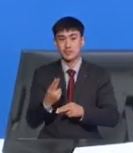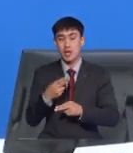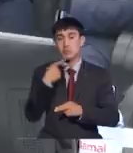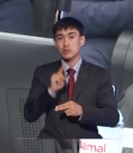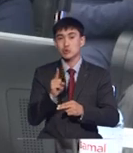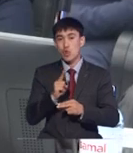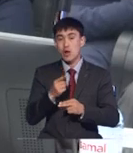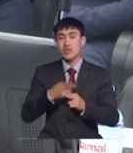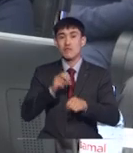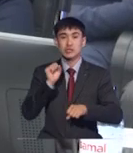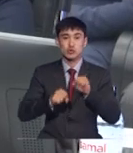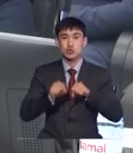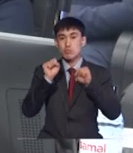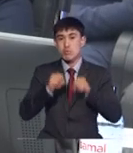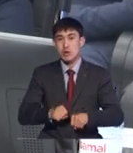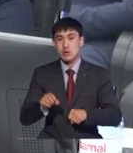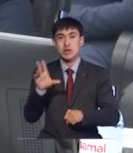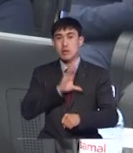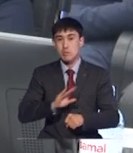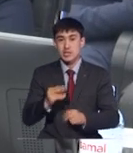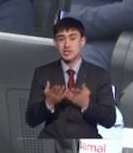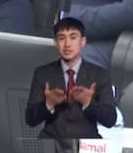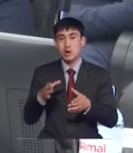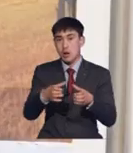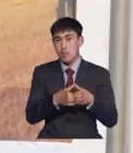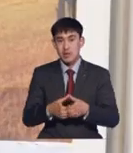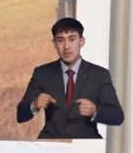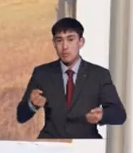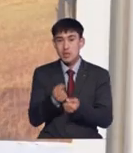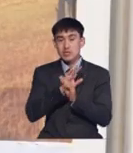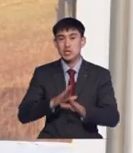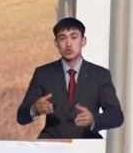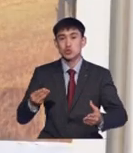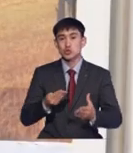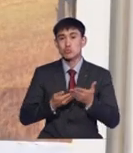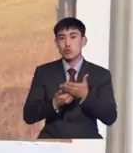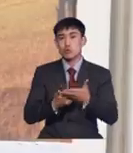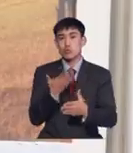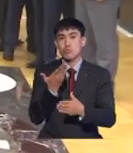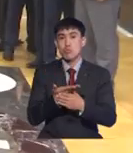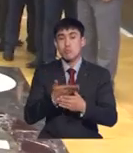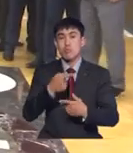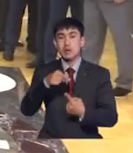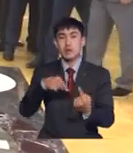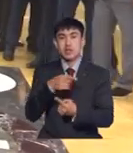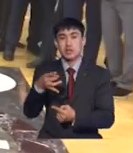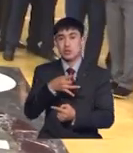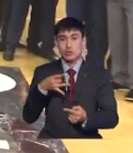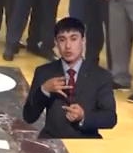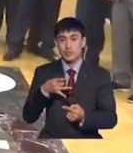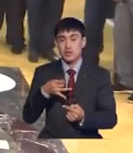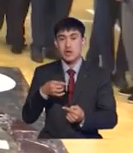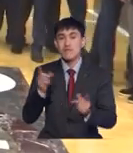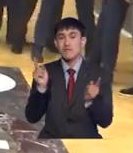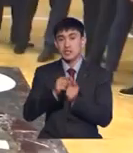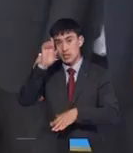Стоит отметить, что этой возможности могло и не быть, если бы команду не поддержали спонсорской помощью предпринимателей региона. К слову, в